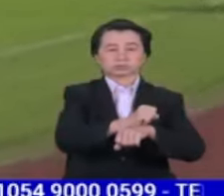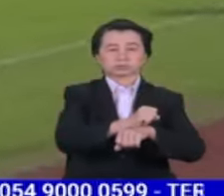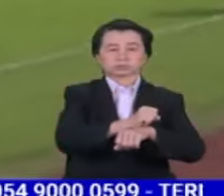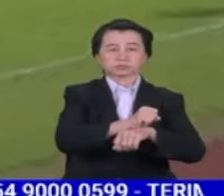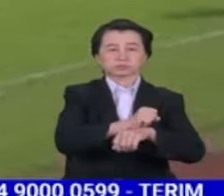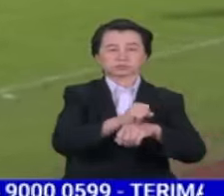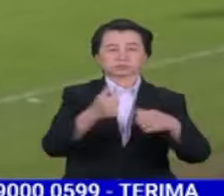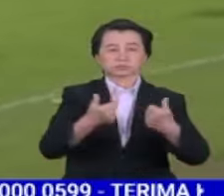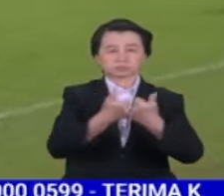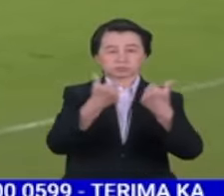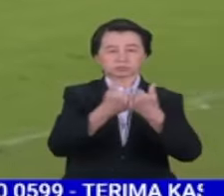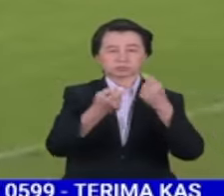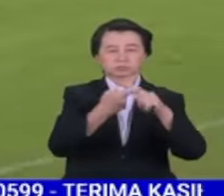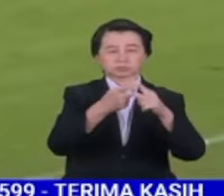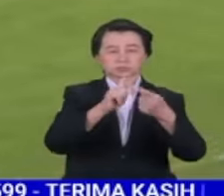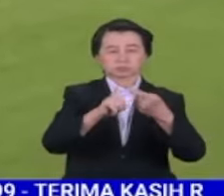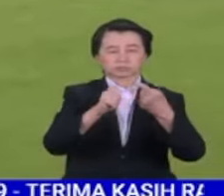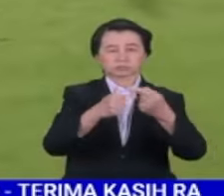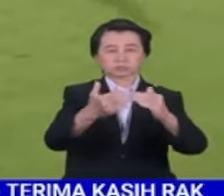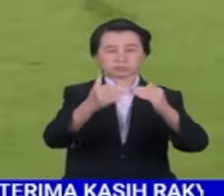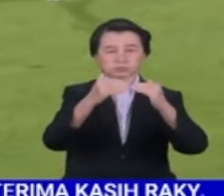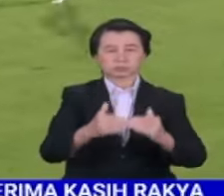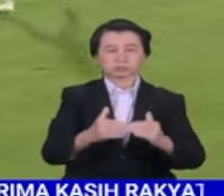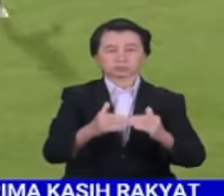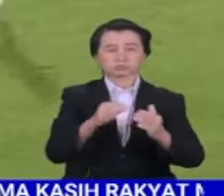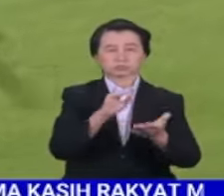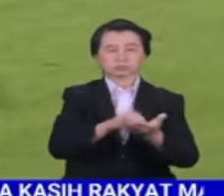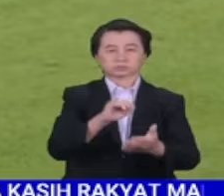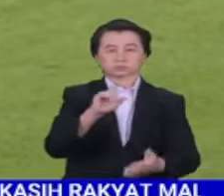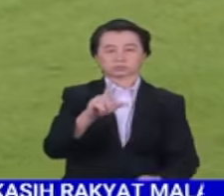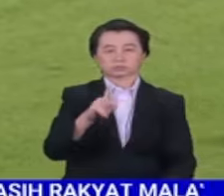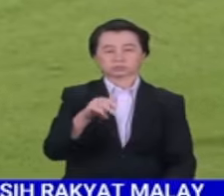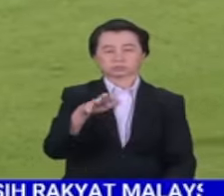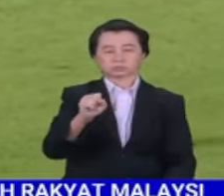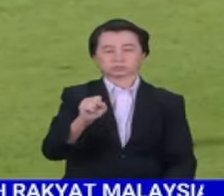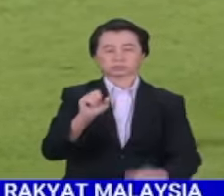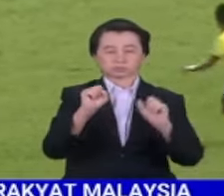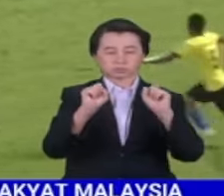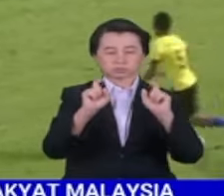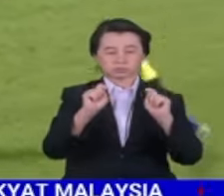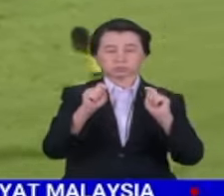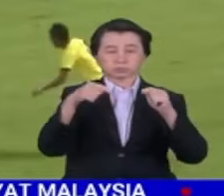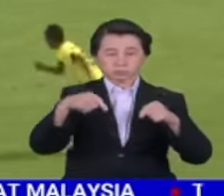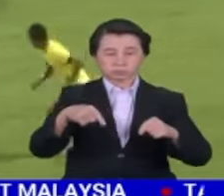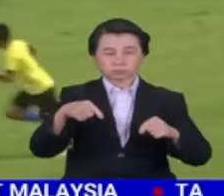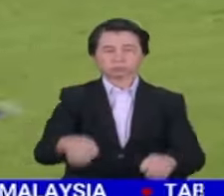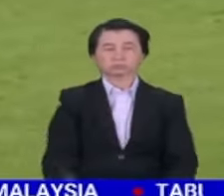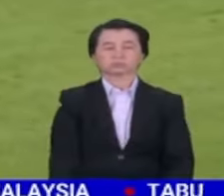lovers pada pelayanan persahabatan seterusnya di stadion Liga Sabtu ini